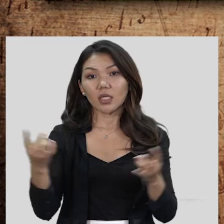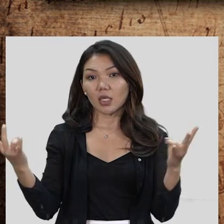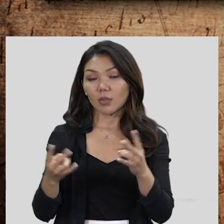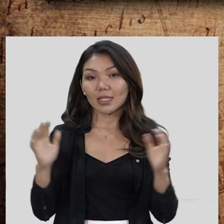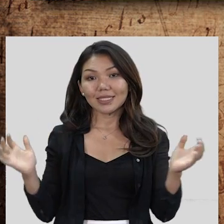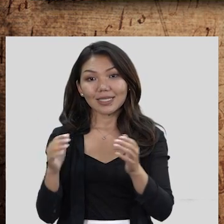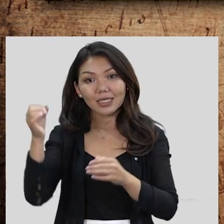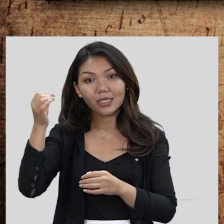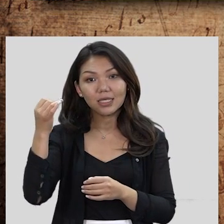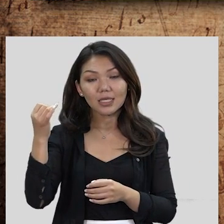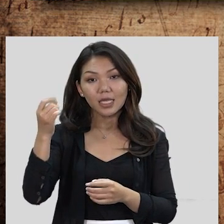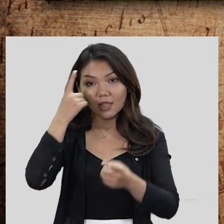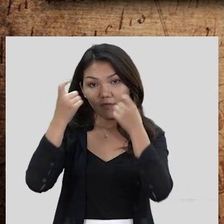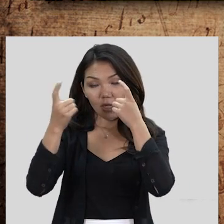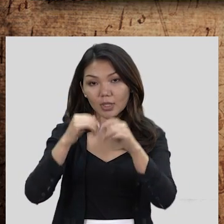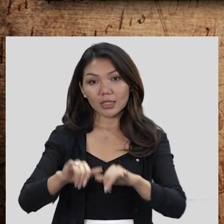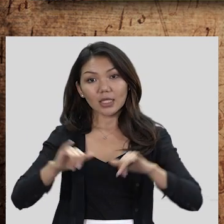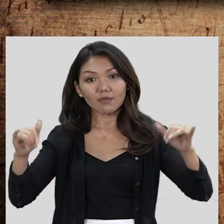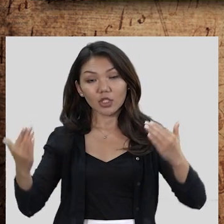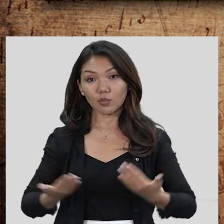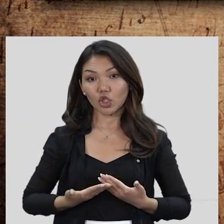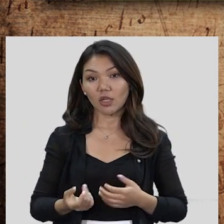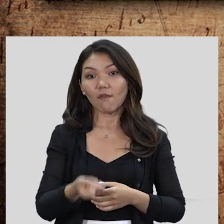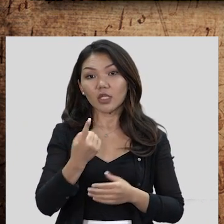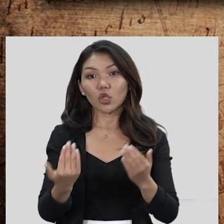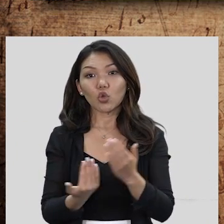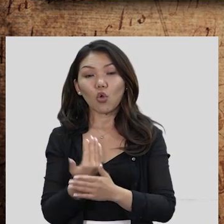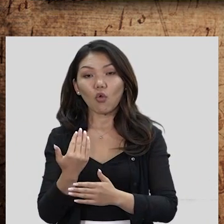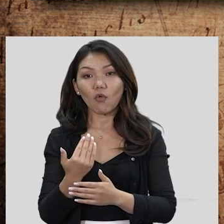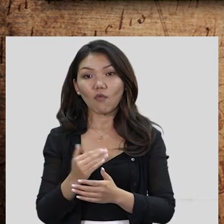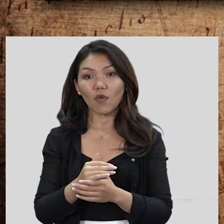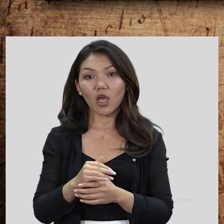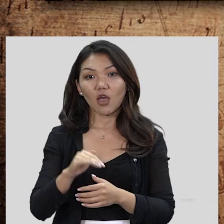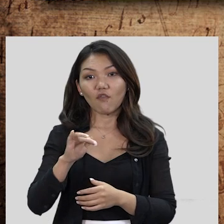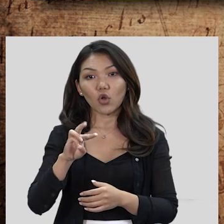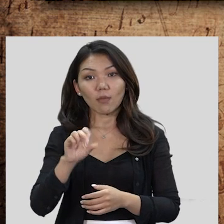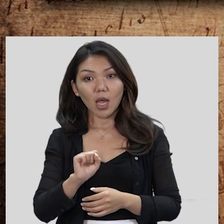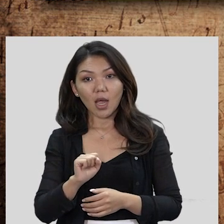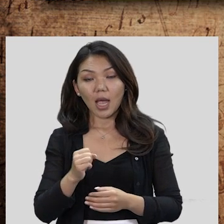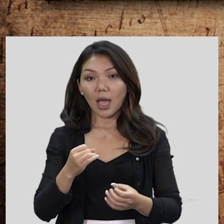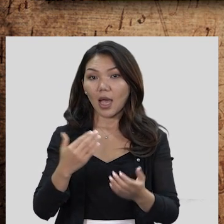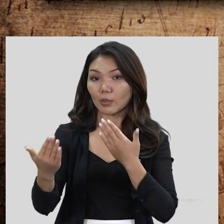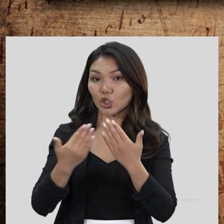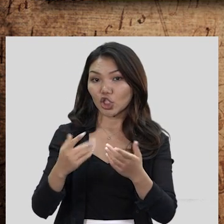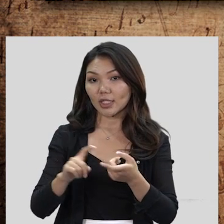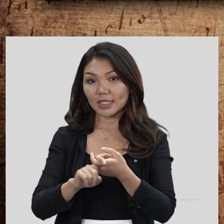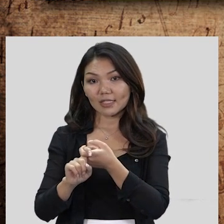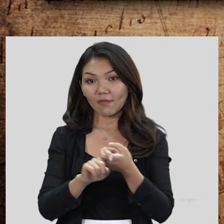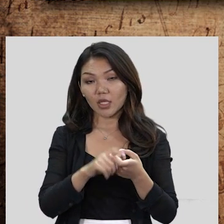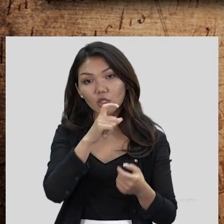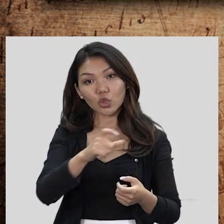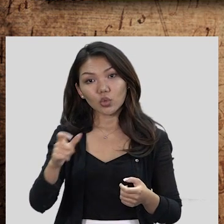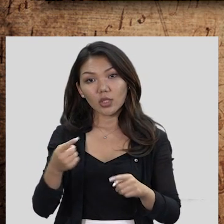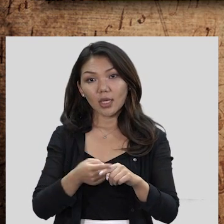так постепенно с развитием жизни возникает новая форма общение связи людей эта